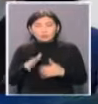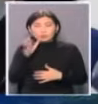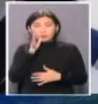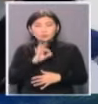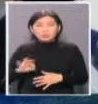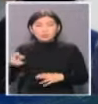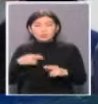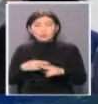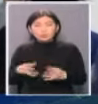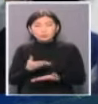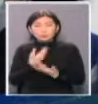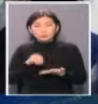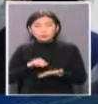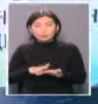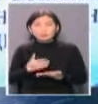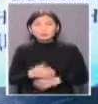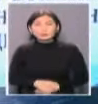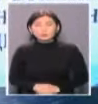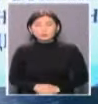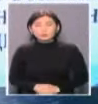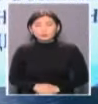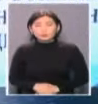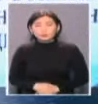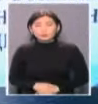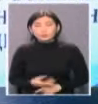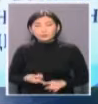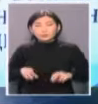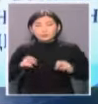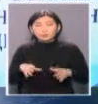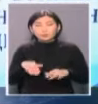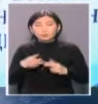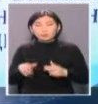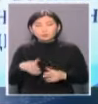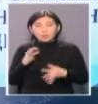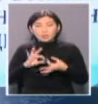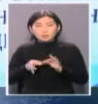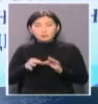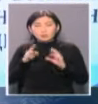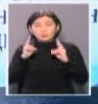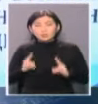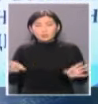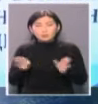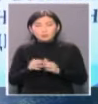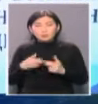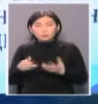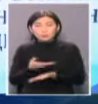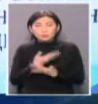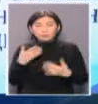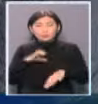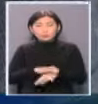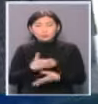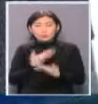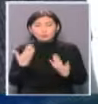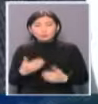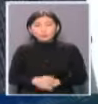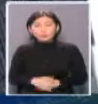ешқандай тәртіп бұзушылық тіркелмеген. Құқық бұзушылық дейік, немесе олимпиаданың ережесін, тәртібін бұзу фактісін